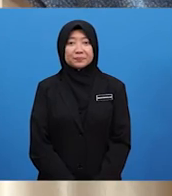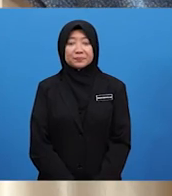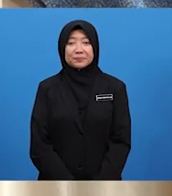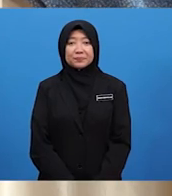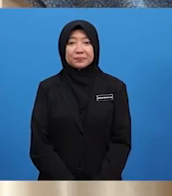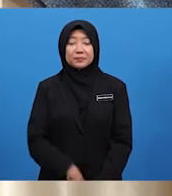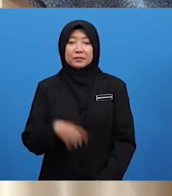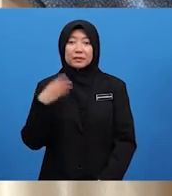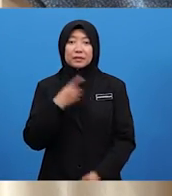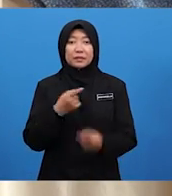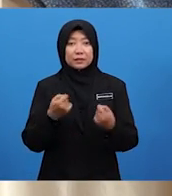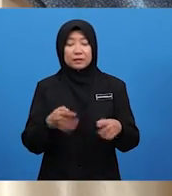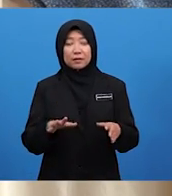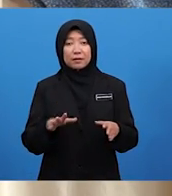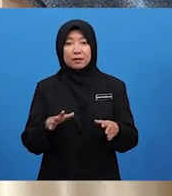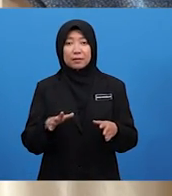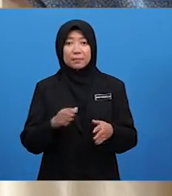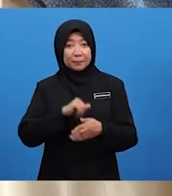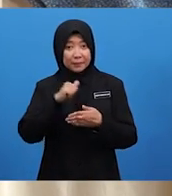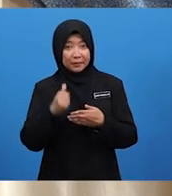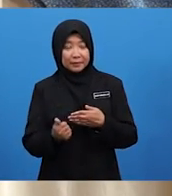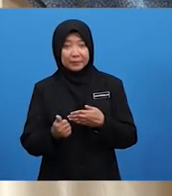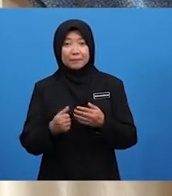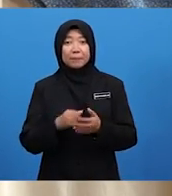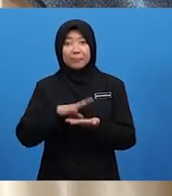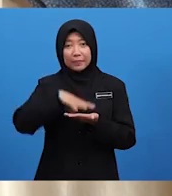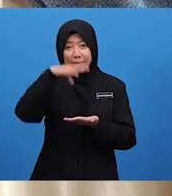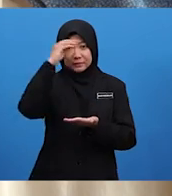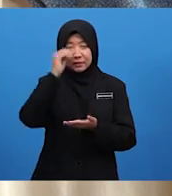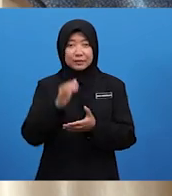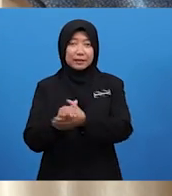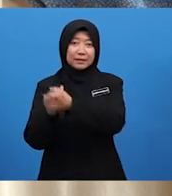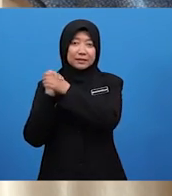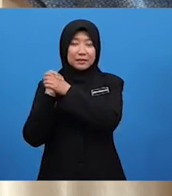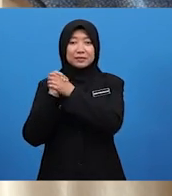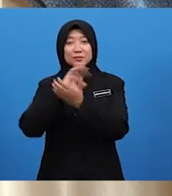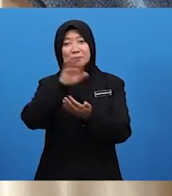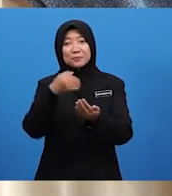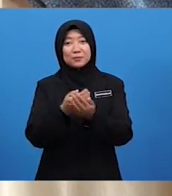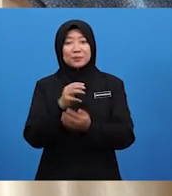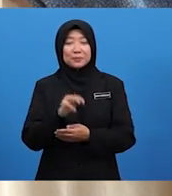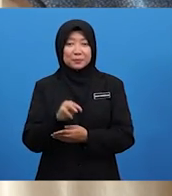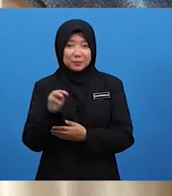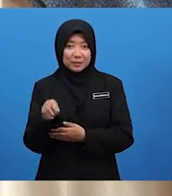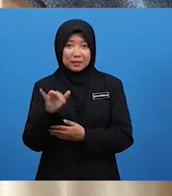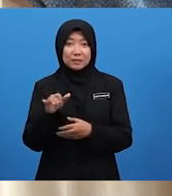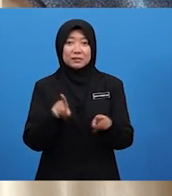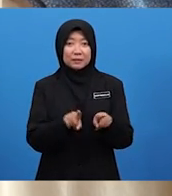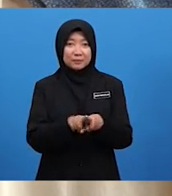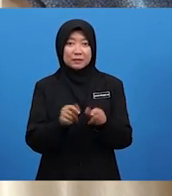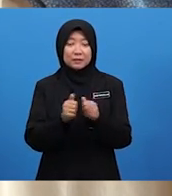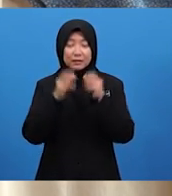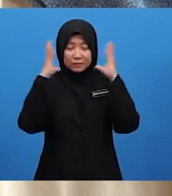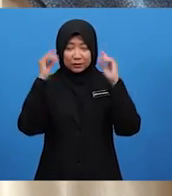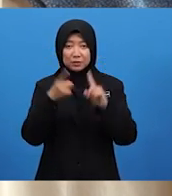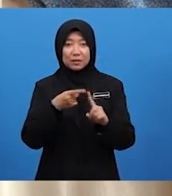Baiklah, kita telah berada di penghujung pembelajaran. Tahniah diucapkan kepada semua murid yang bersama